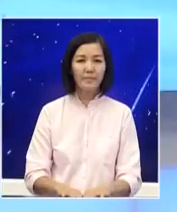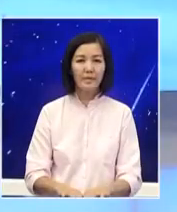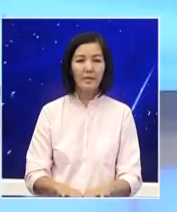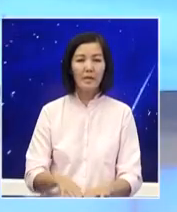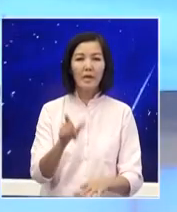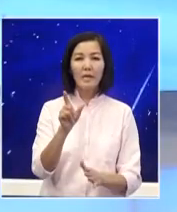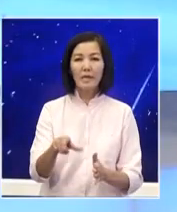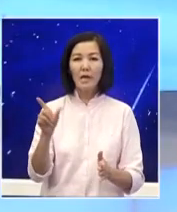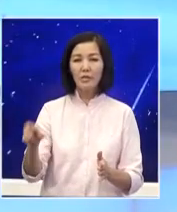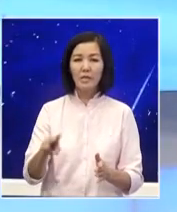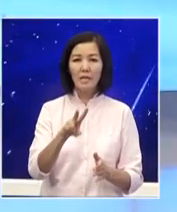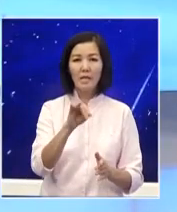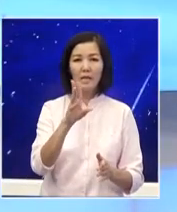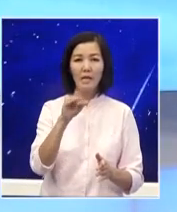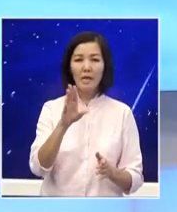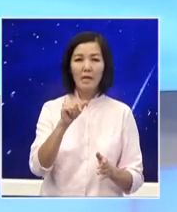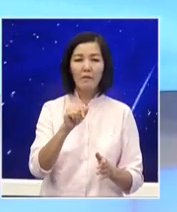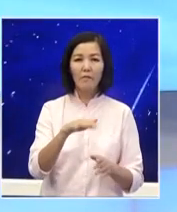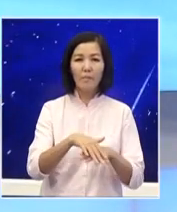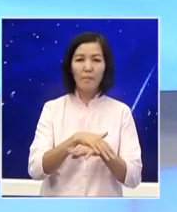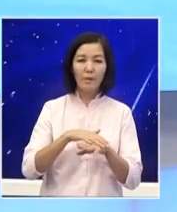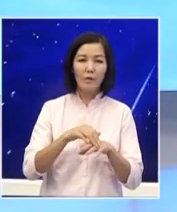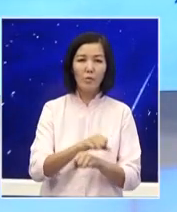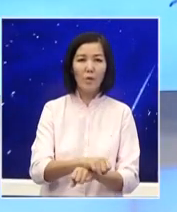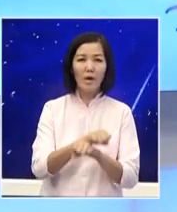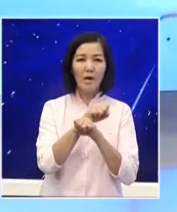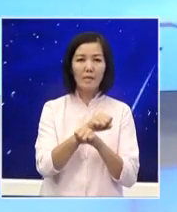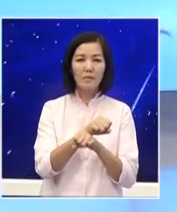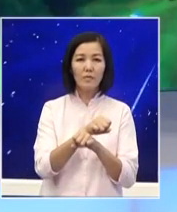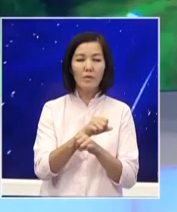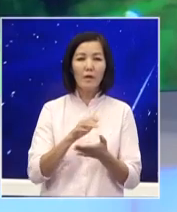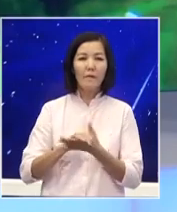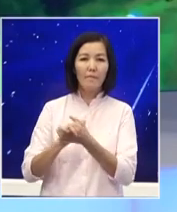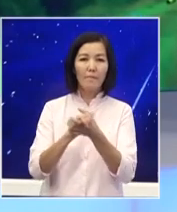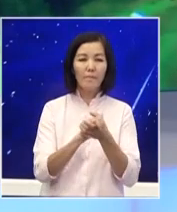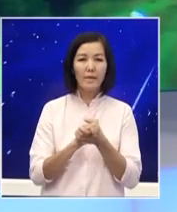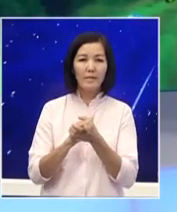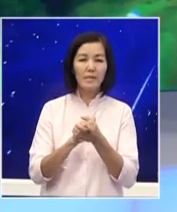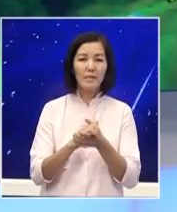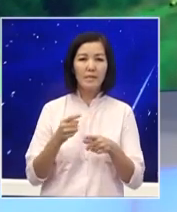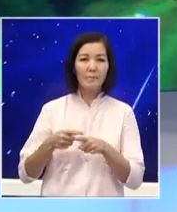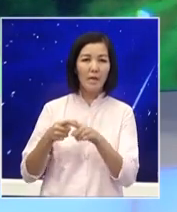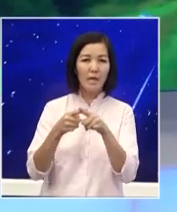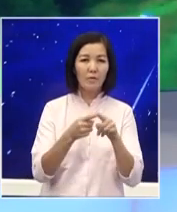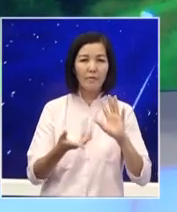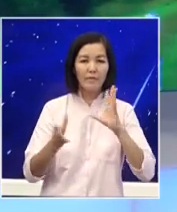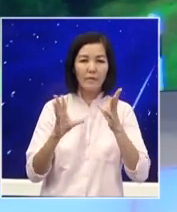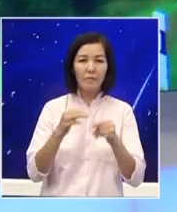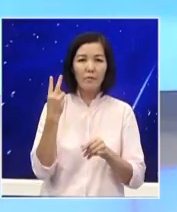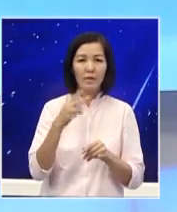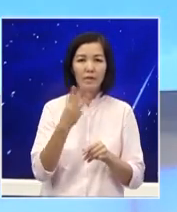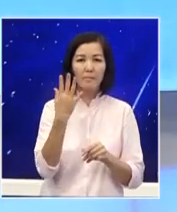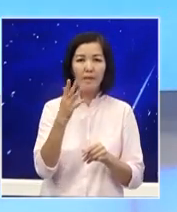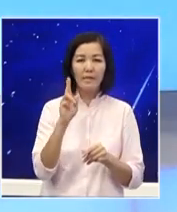граждане литвы устроили мирную акцию в знак солидарности с белорусами живая цепь составила 35 километров около